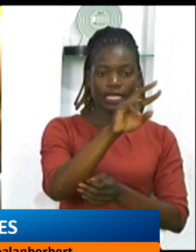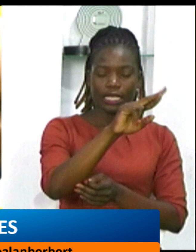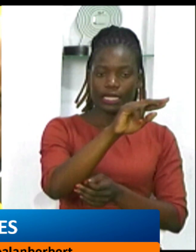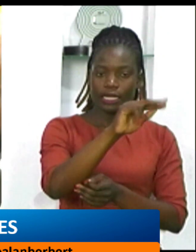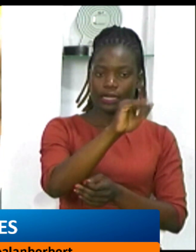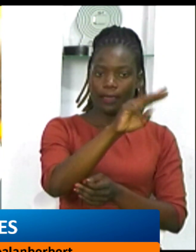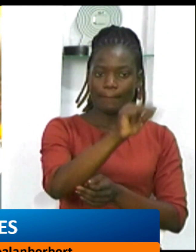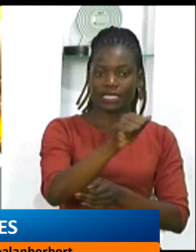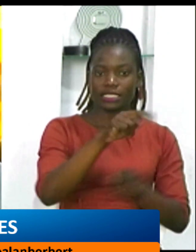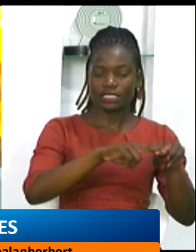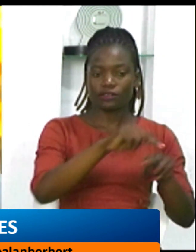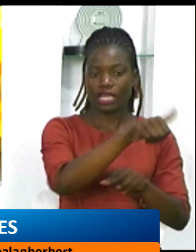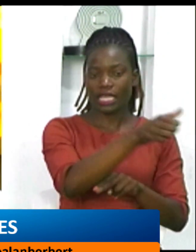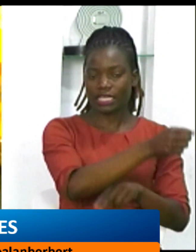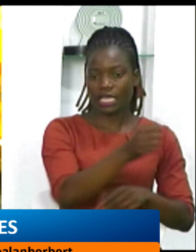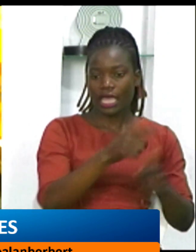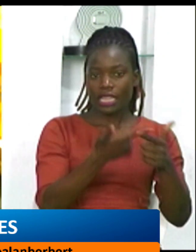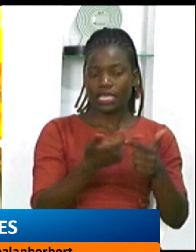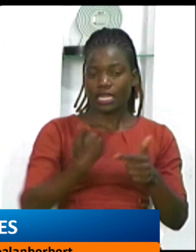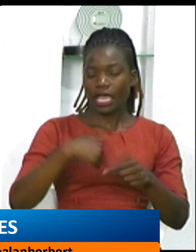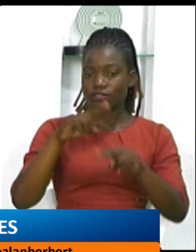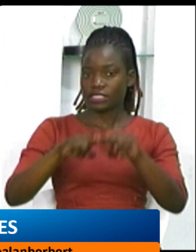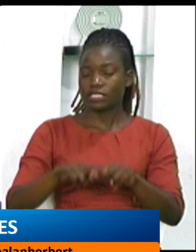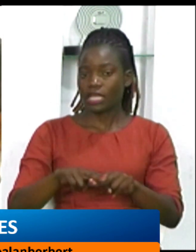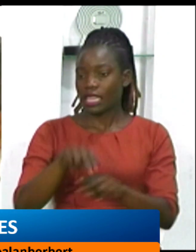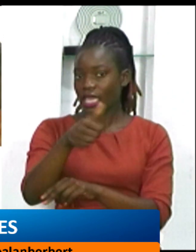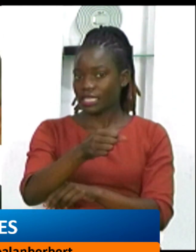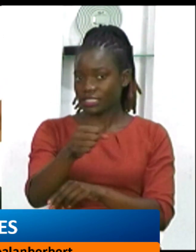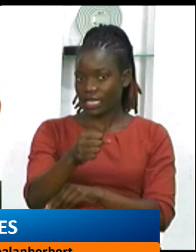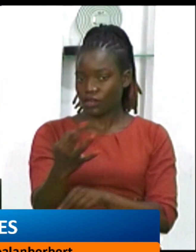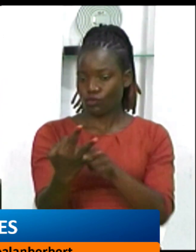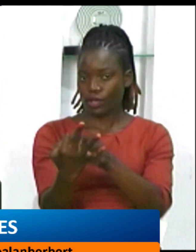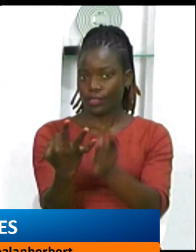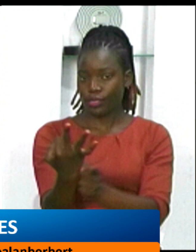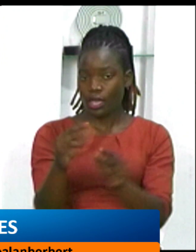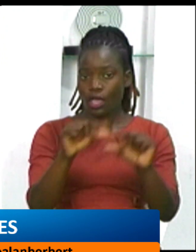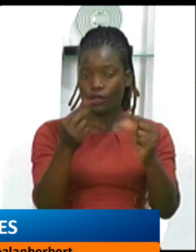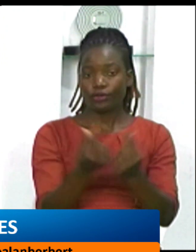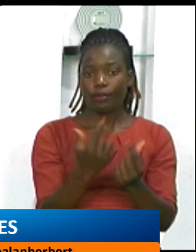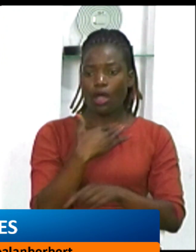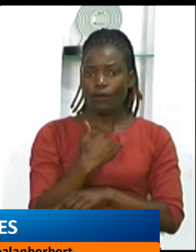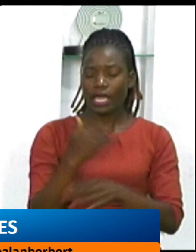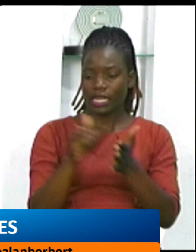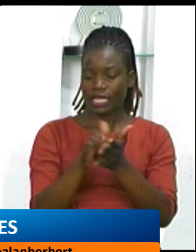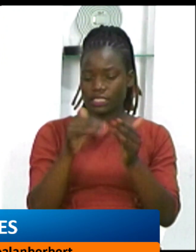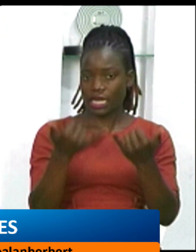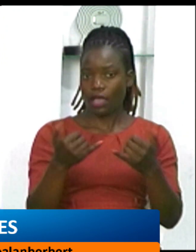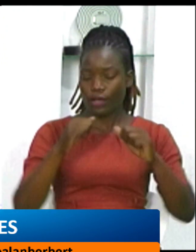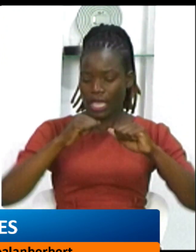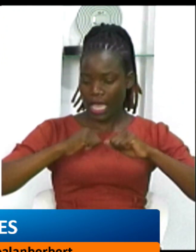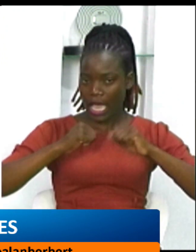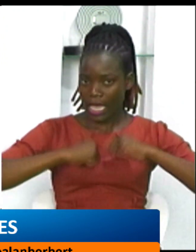hiyo nyingine, na sisi tukae pande ya tatu, si ndio? Hatutaki pia maneno ati sasa tukikubali